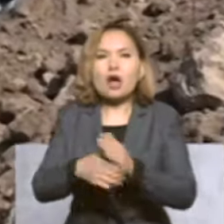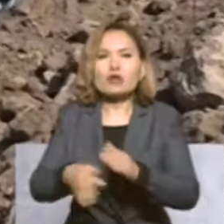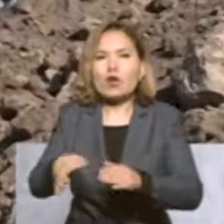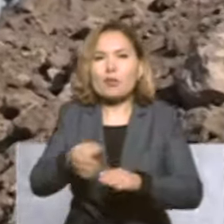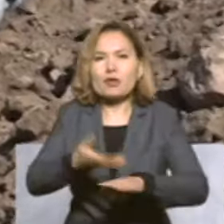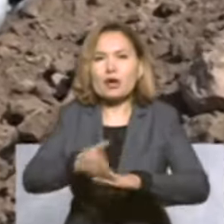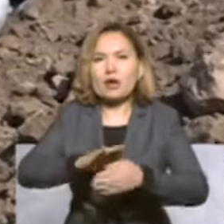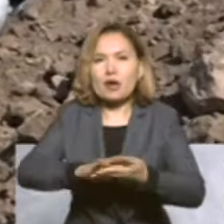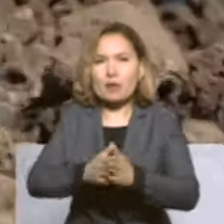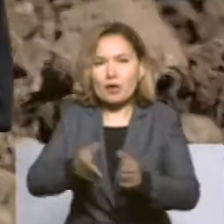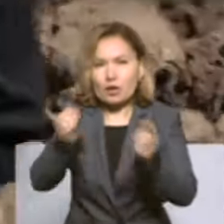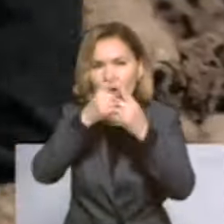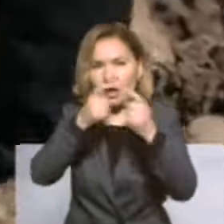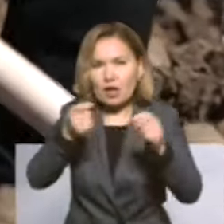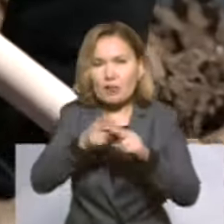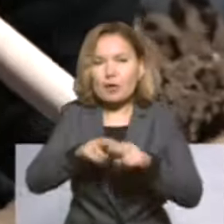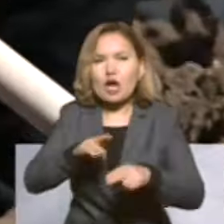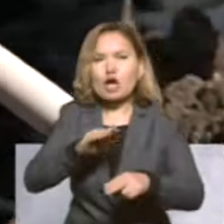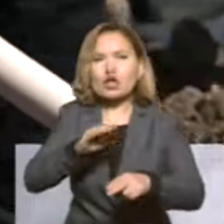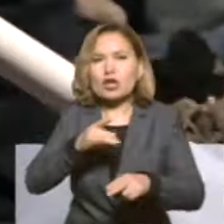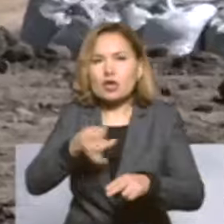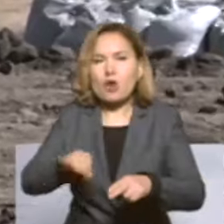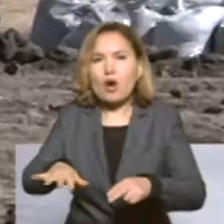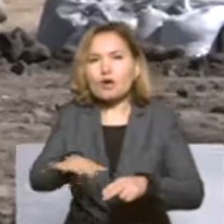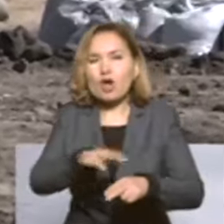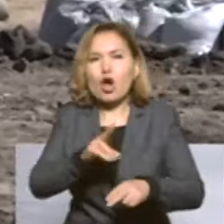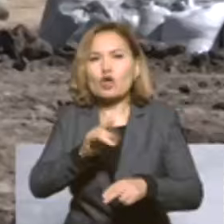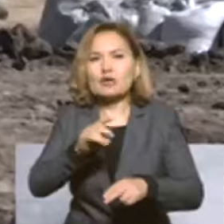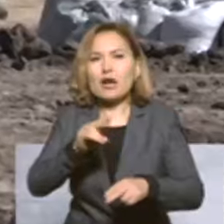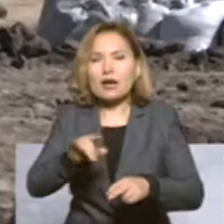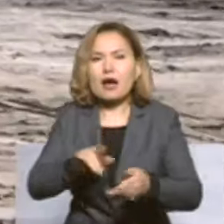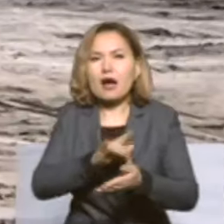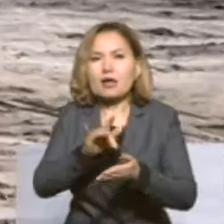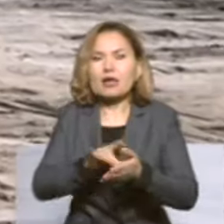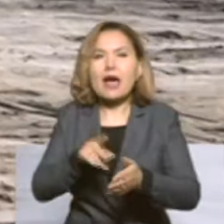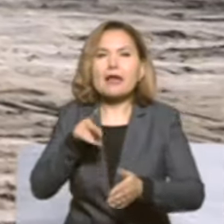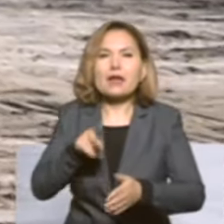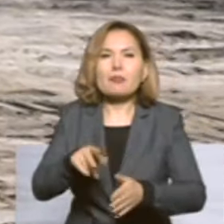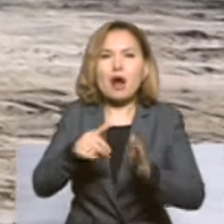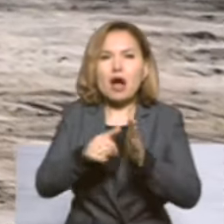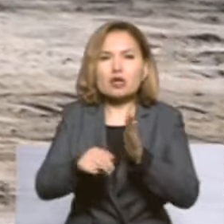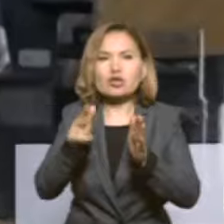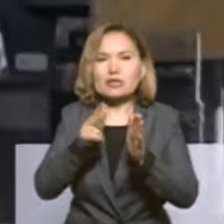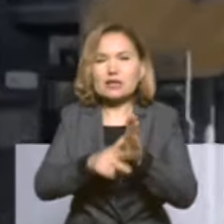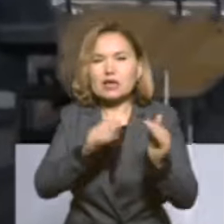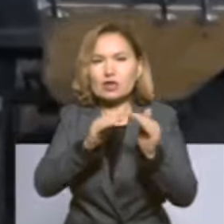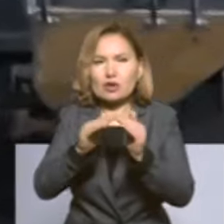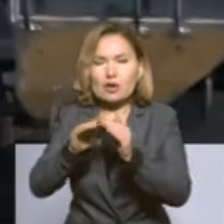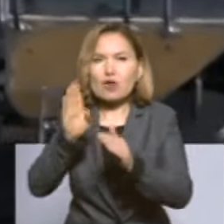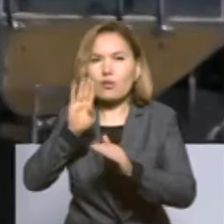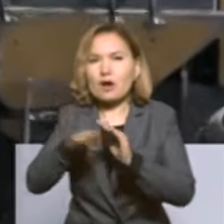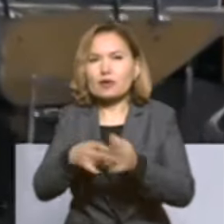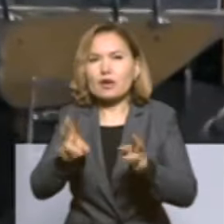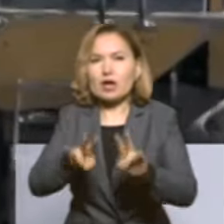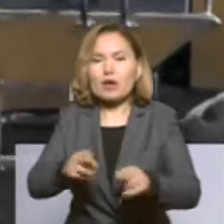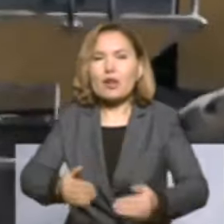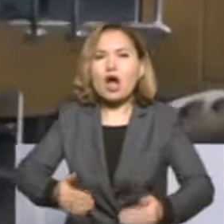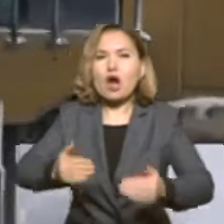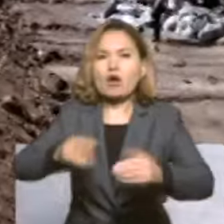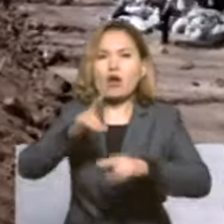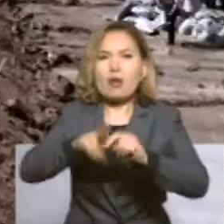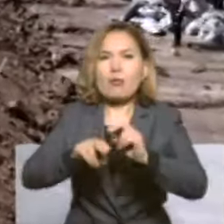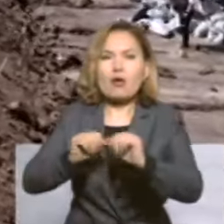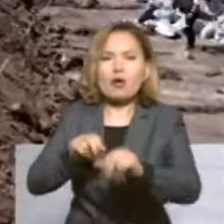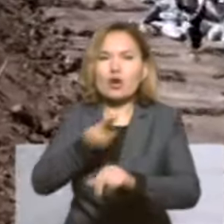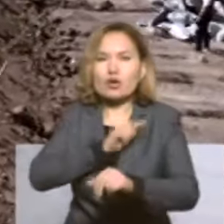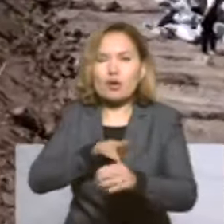жағдайлар департаменті мамандарының айтуынша, Жылыой ауданы Құлсары қаласында 2680 нысанды су басқан. Дамба соғу, бөгеттерді көтеру